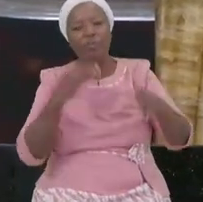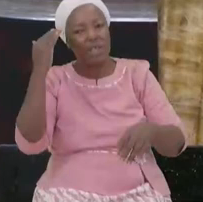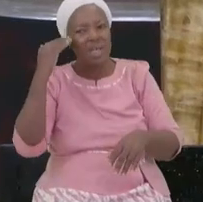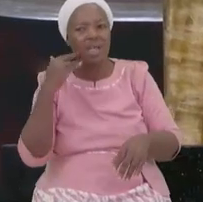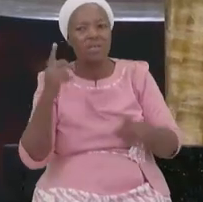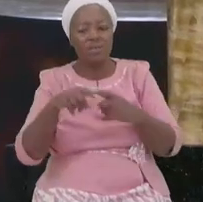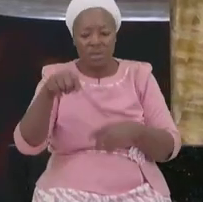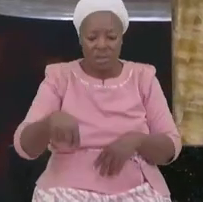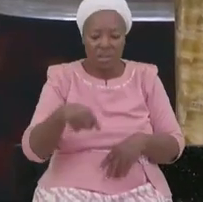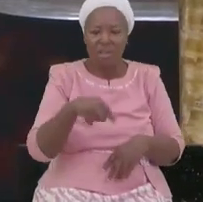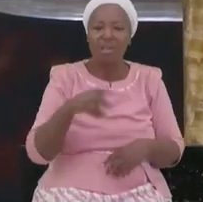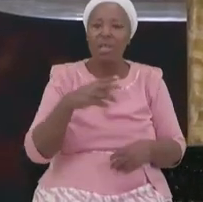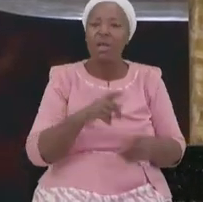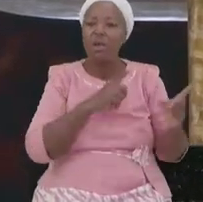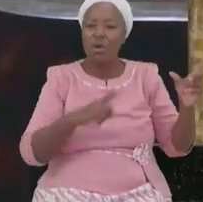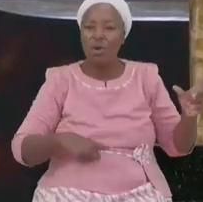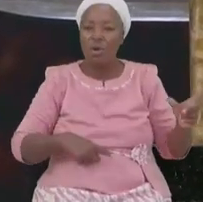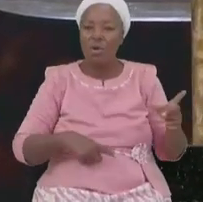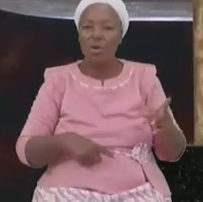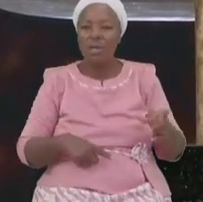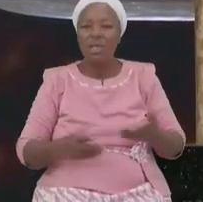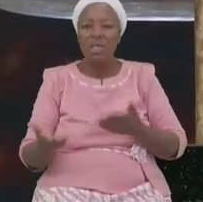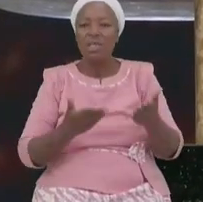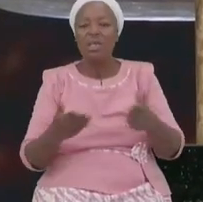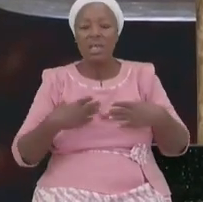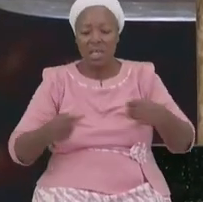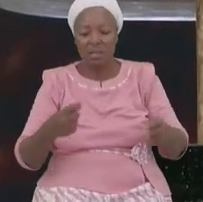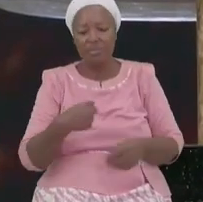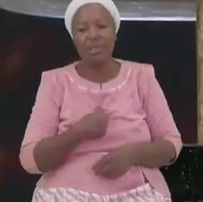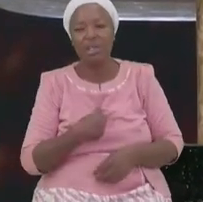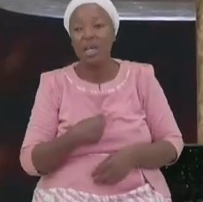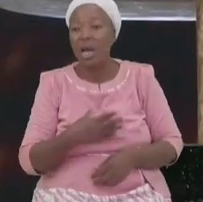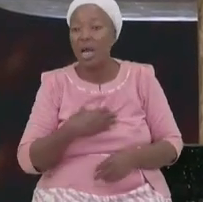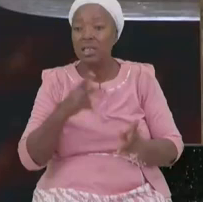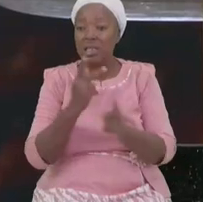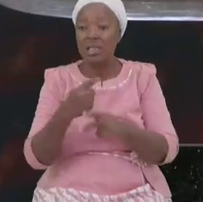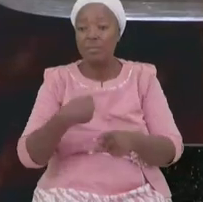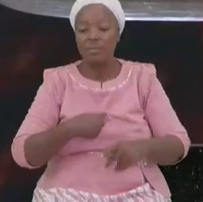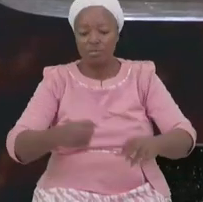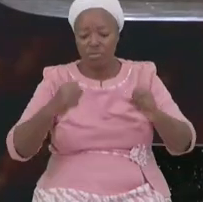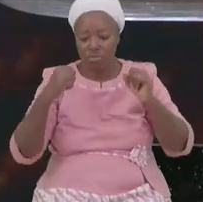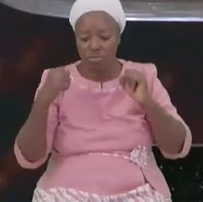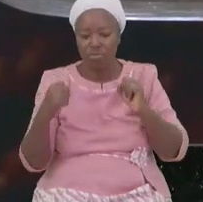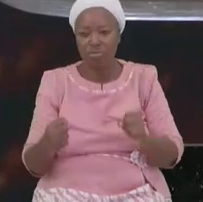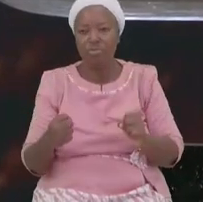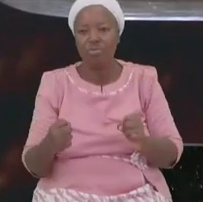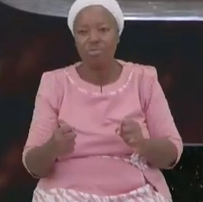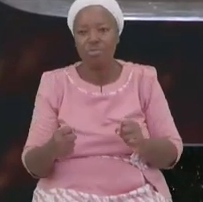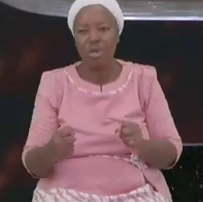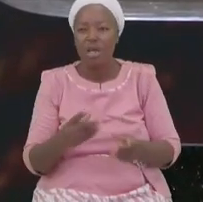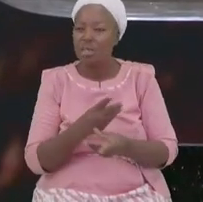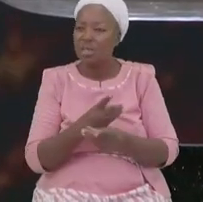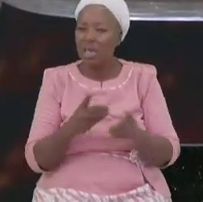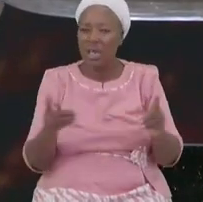tes pieds. Seigneur, guéris-moi et garde-moi en bonne santé. Délivré,